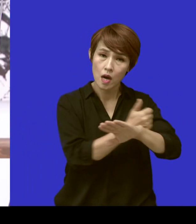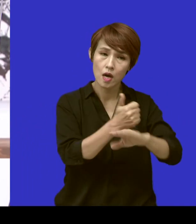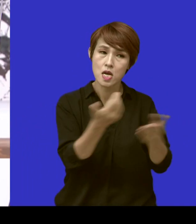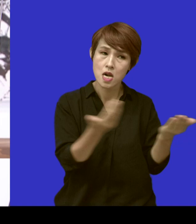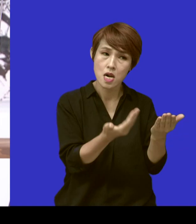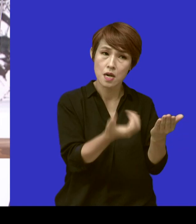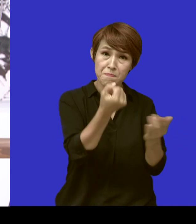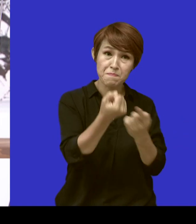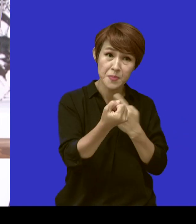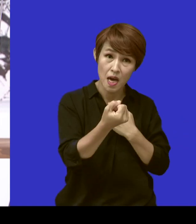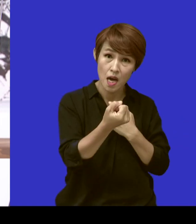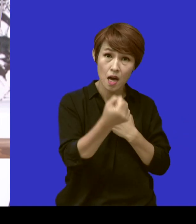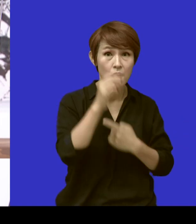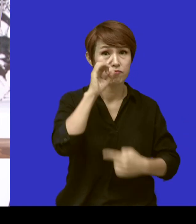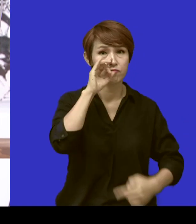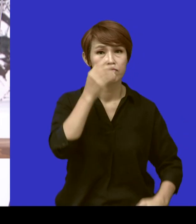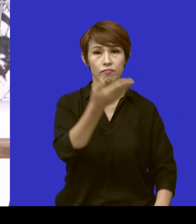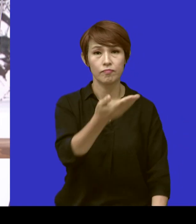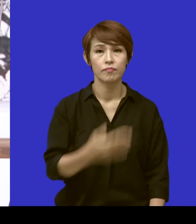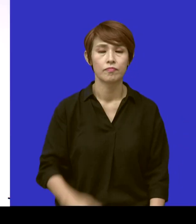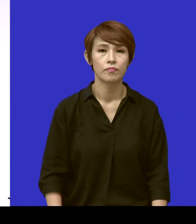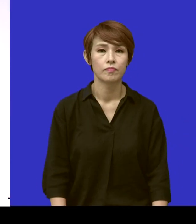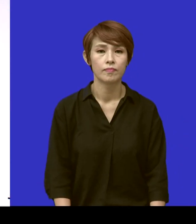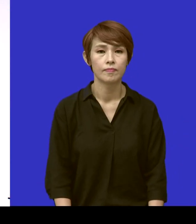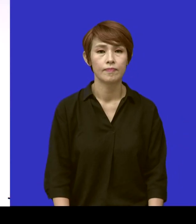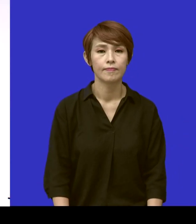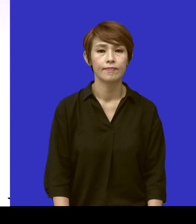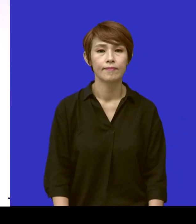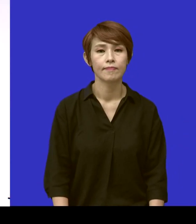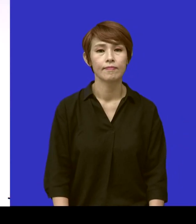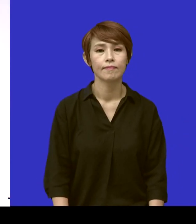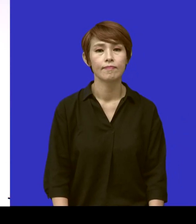있으신지 좀 궁금해요.